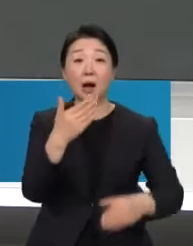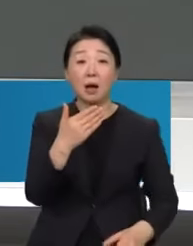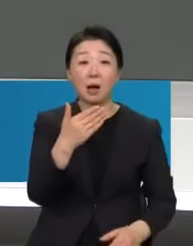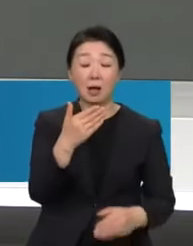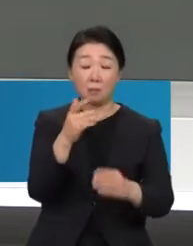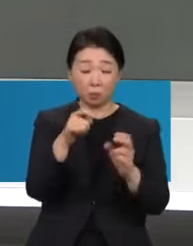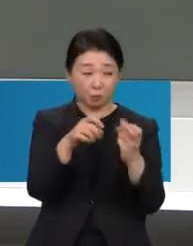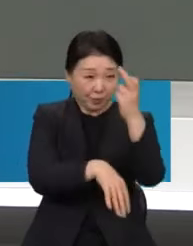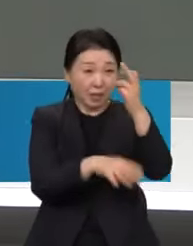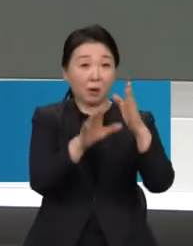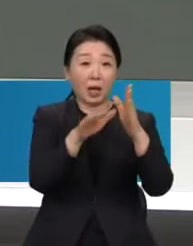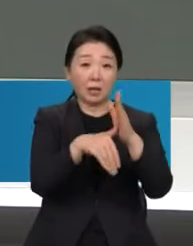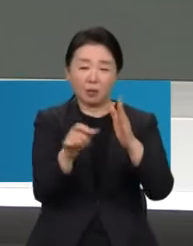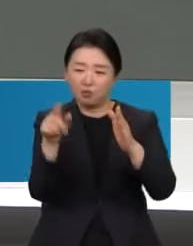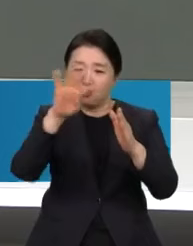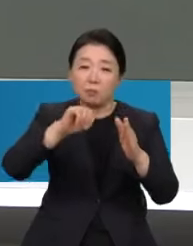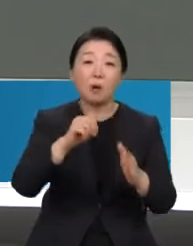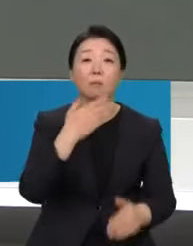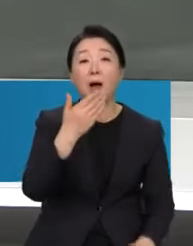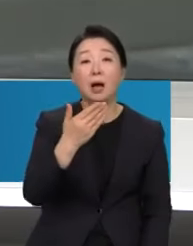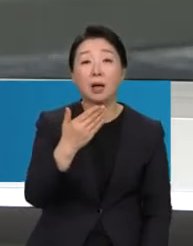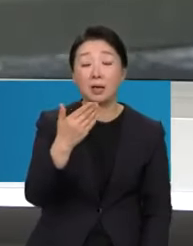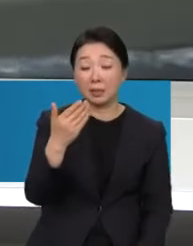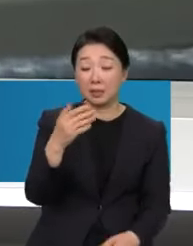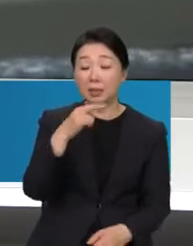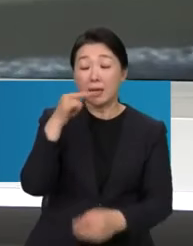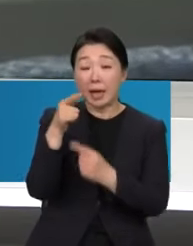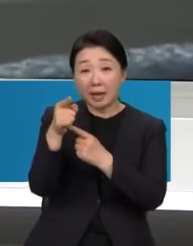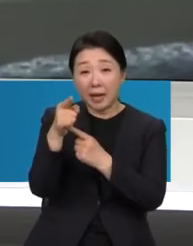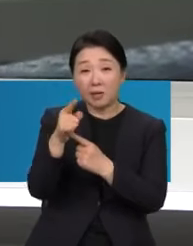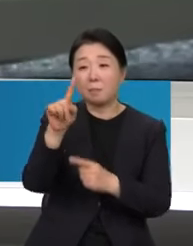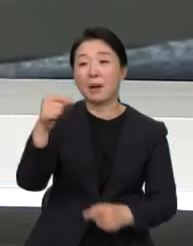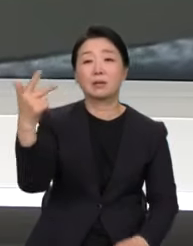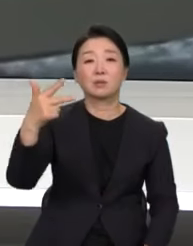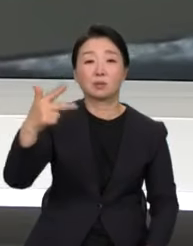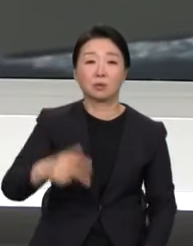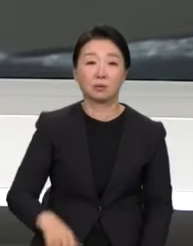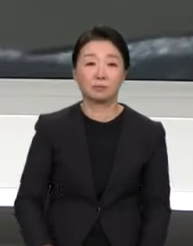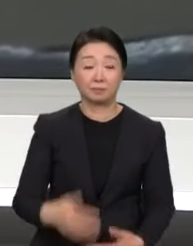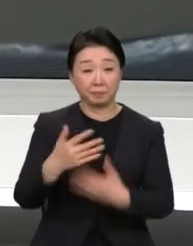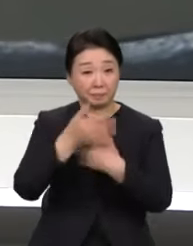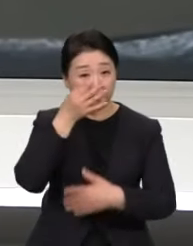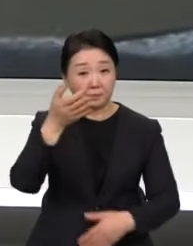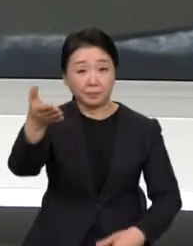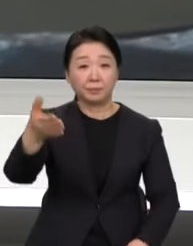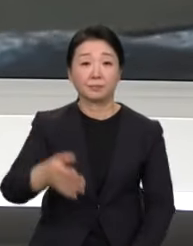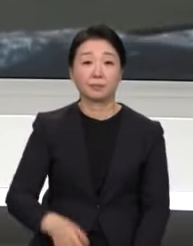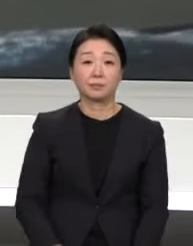한번 발사하는데 수십억 원이 들지만 이 레이저는 17,000원 수준입니다. 영상으로 보시죠.